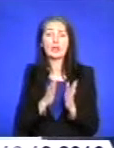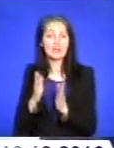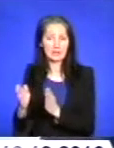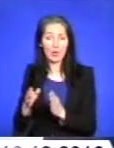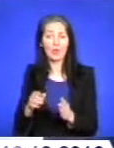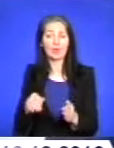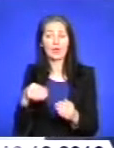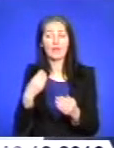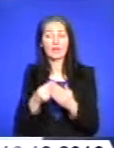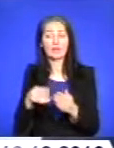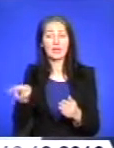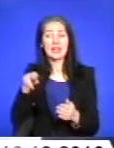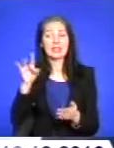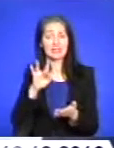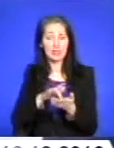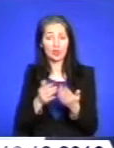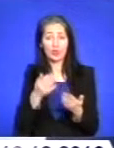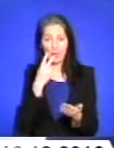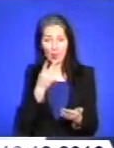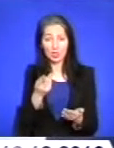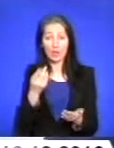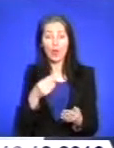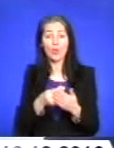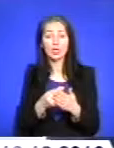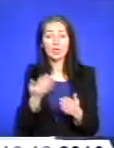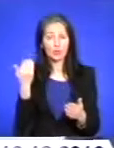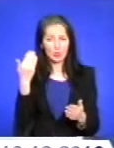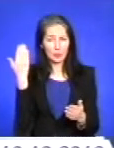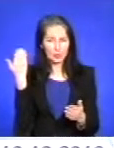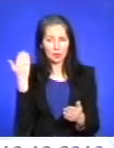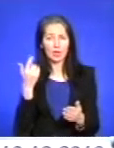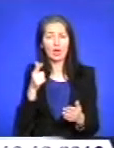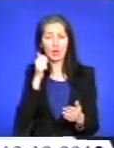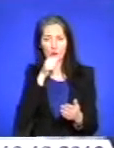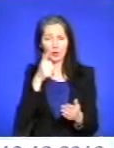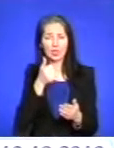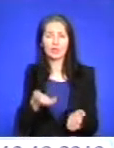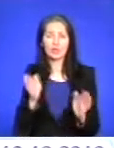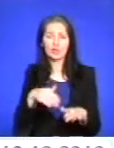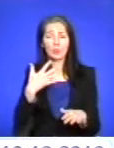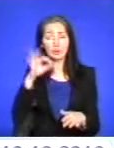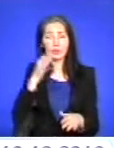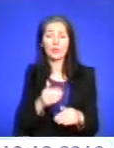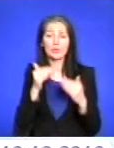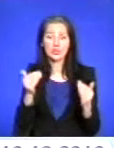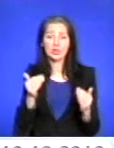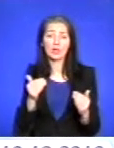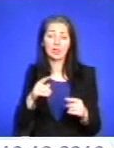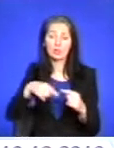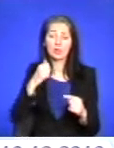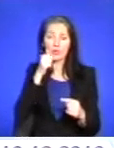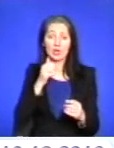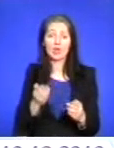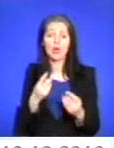ми бачимо, що з бюджети з минулого, позаминулого років зростали на 50% і більше, на наступний рік ми бачимо зростання ще на